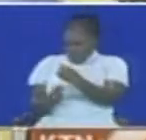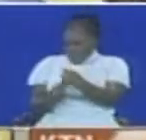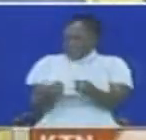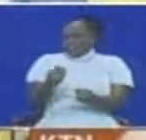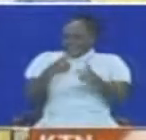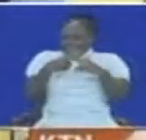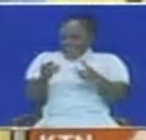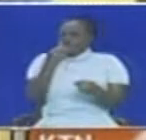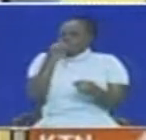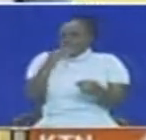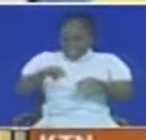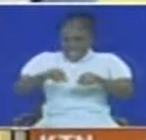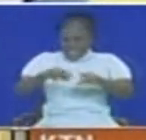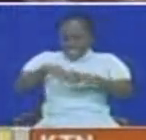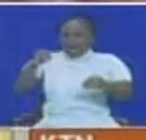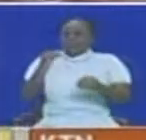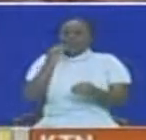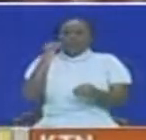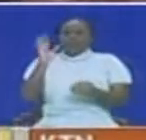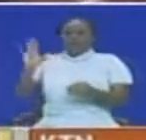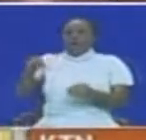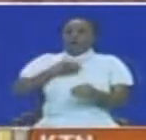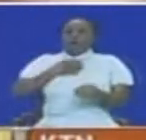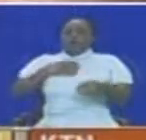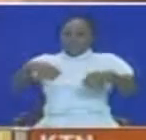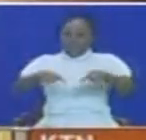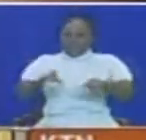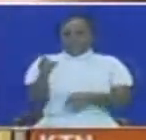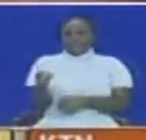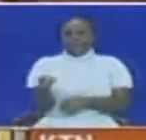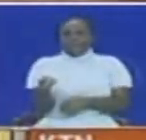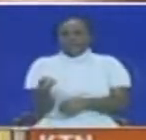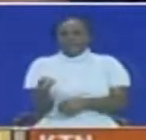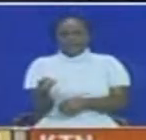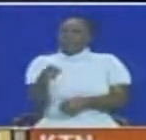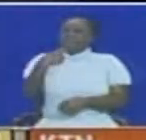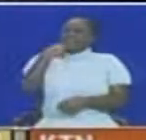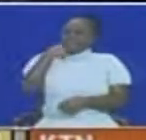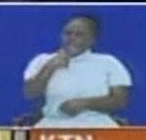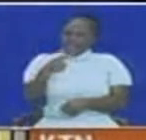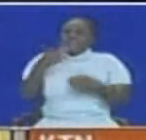ya nyumba ya mwathiriwa ambaye kwa sasa anauguza majeraha hospitali. Akatuambia yeye